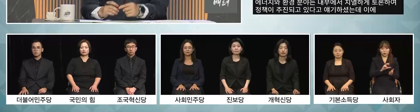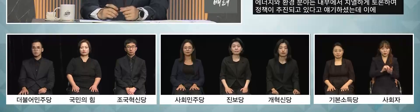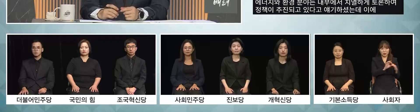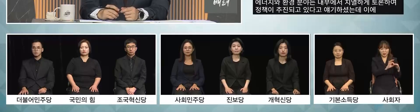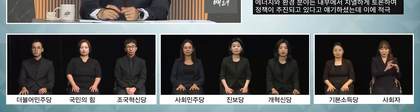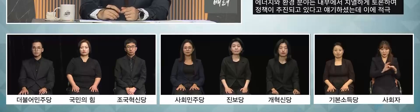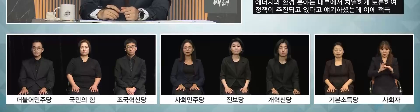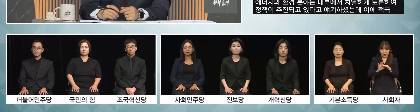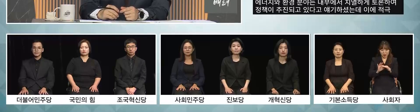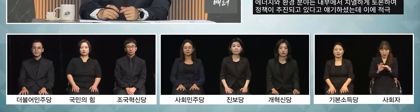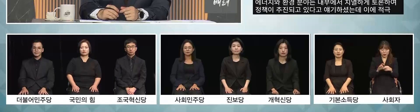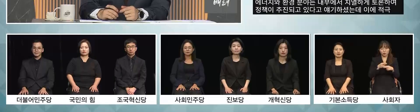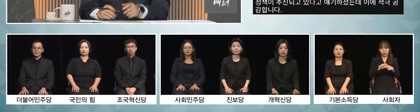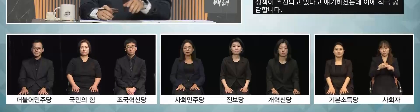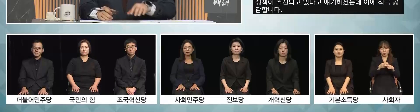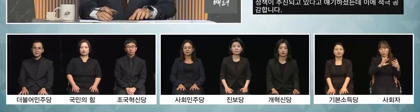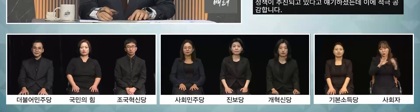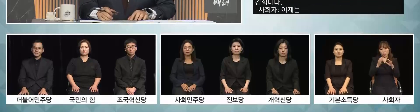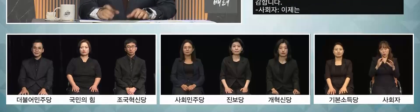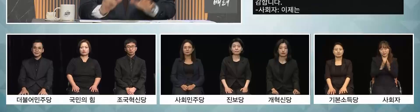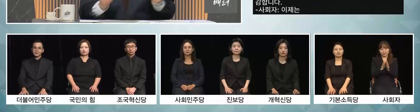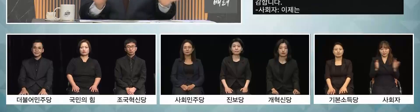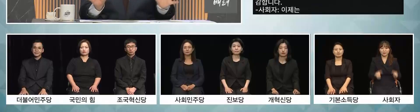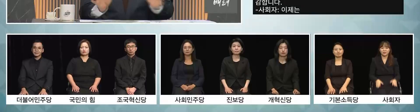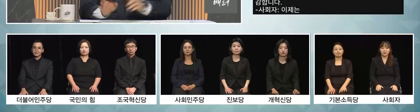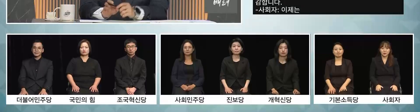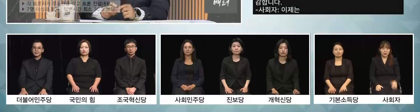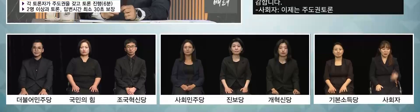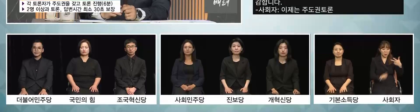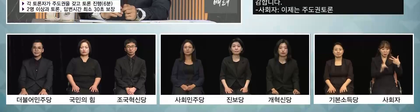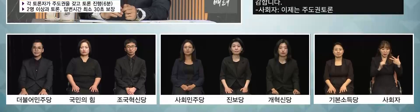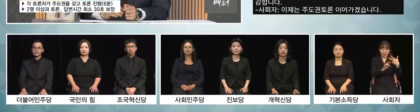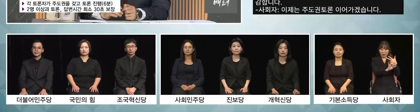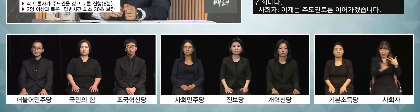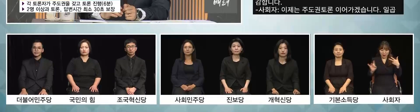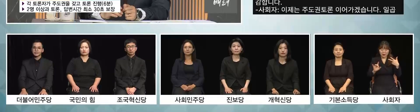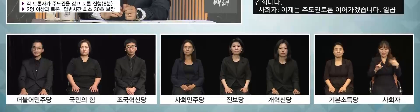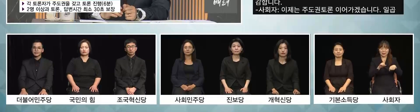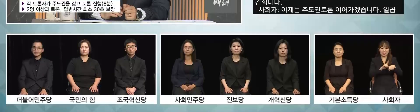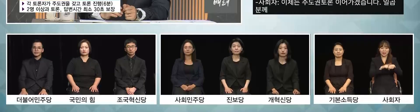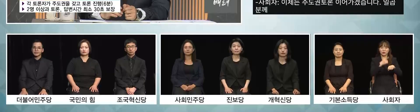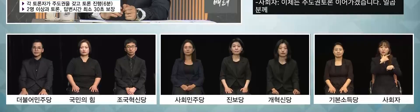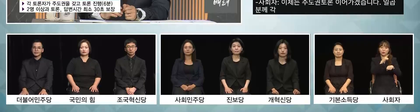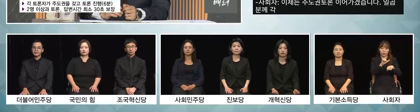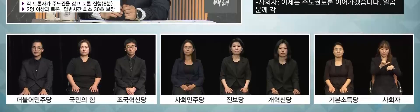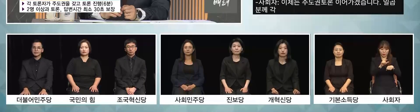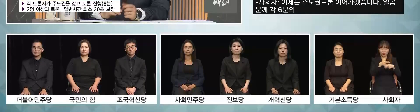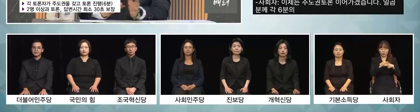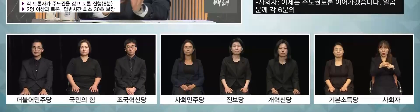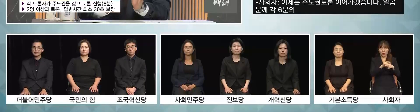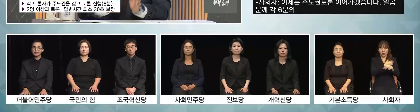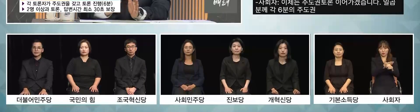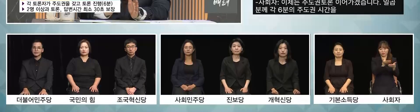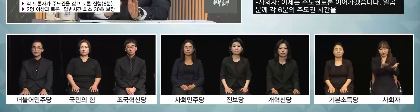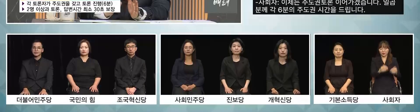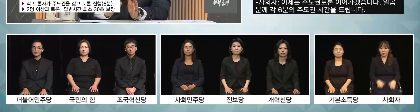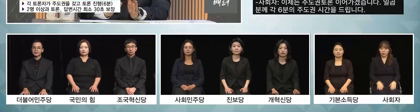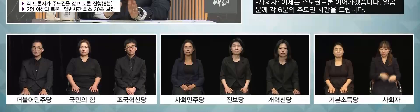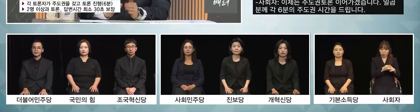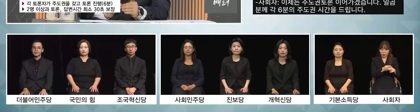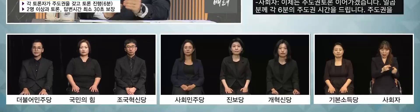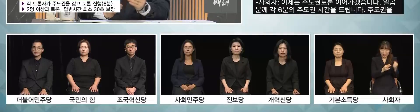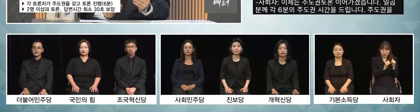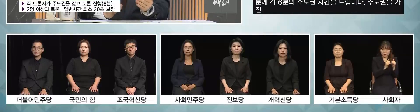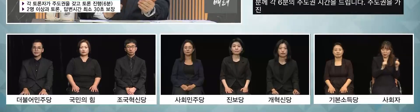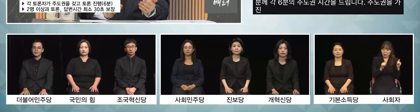연관된 주도권 토론 이어가겠습니다. 7분께 각 6분의 주도권 시간을 드립니다. 주도권을 가진